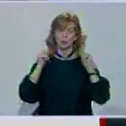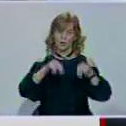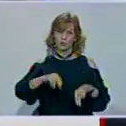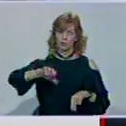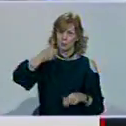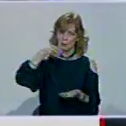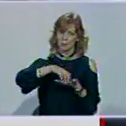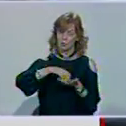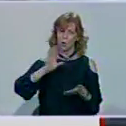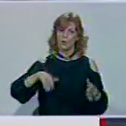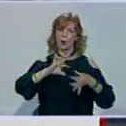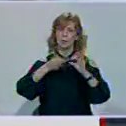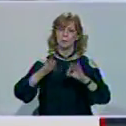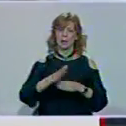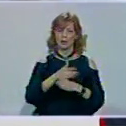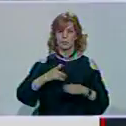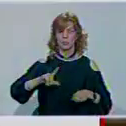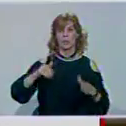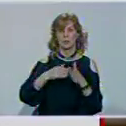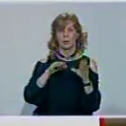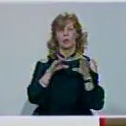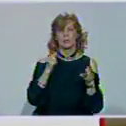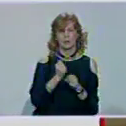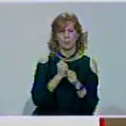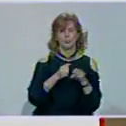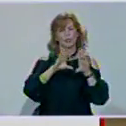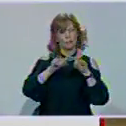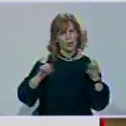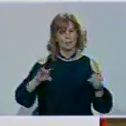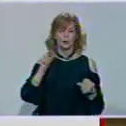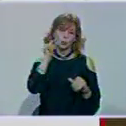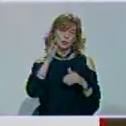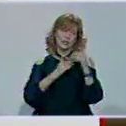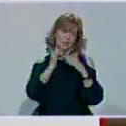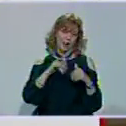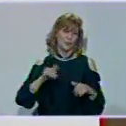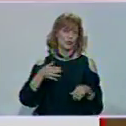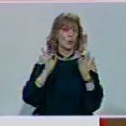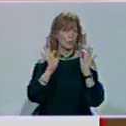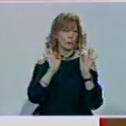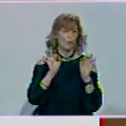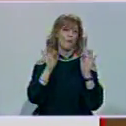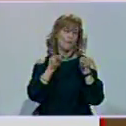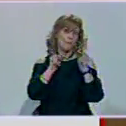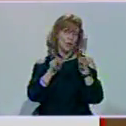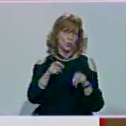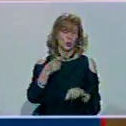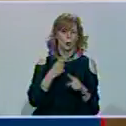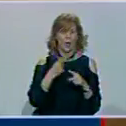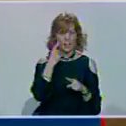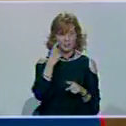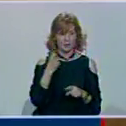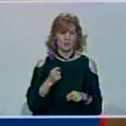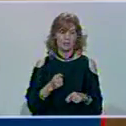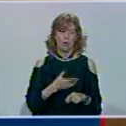loc la Olimpiada Națională e nevoie de multă muncă, un pic de talent și de ajutorul unui profesor cu experiență. A fost frumos, a